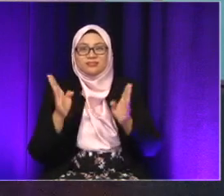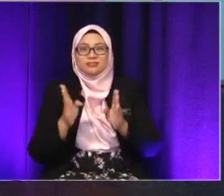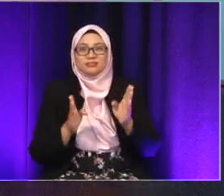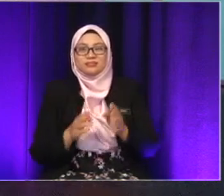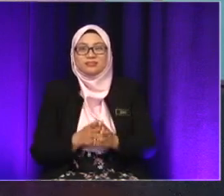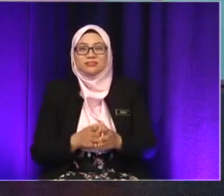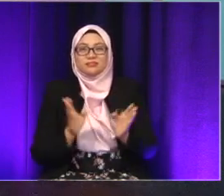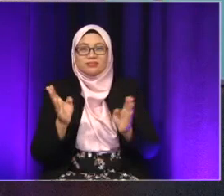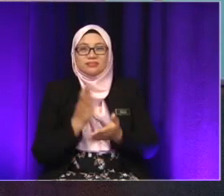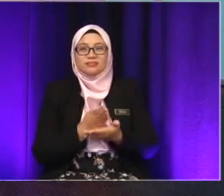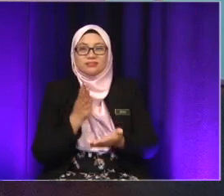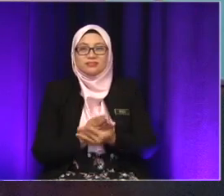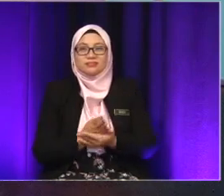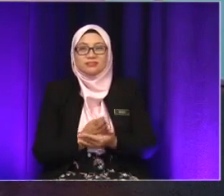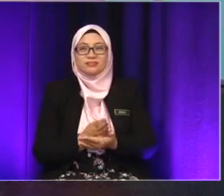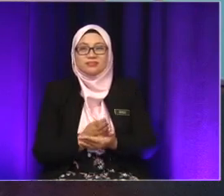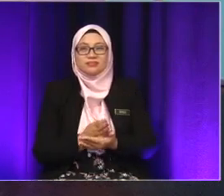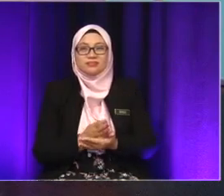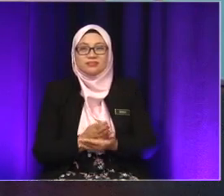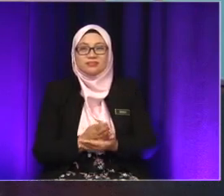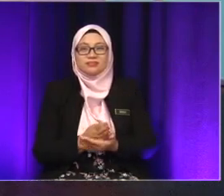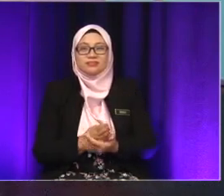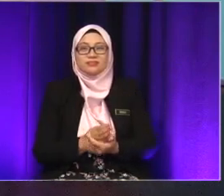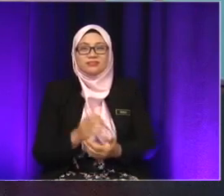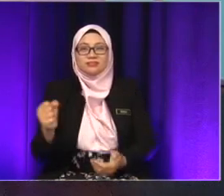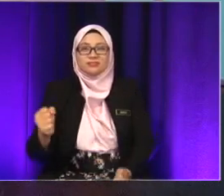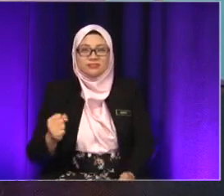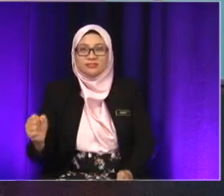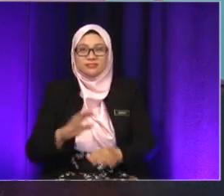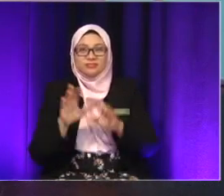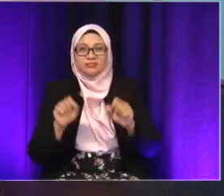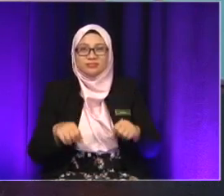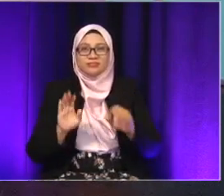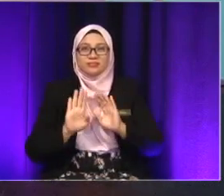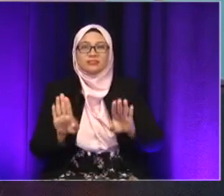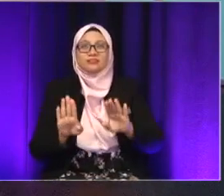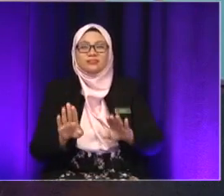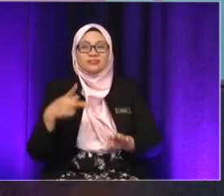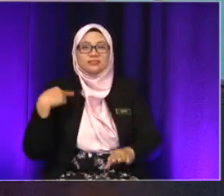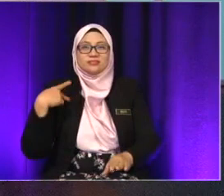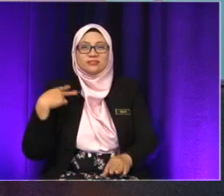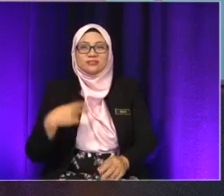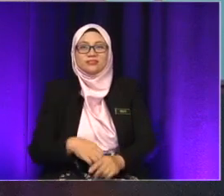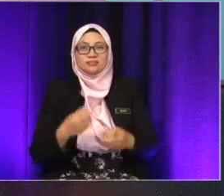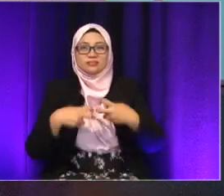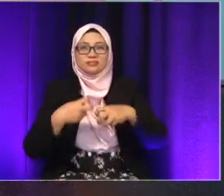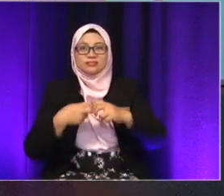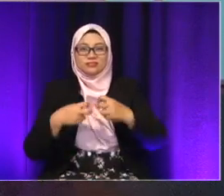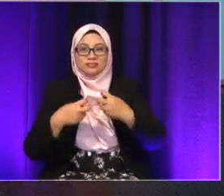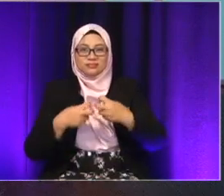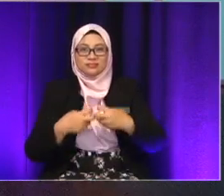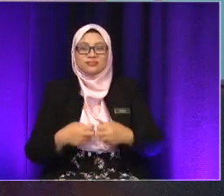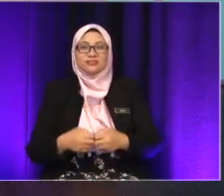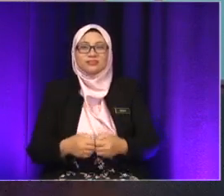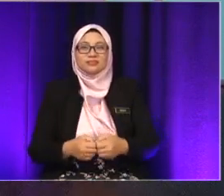henti-hentian kan. Tak boleh masuk lagi, dia tenang kaki. Itu masalah, masalah besar tu. Okey, kemudian butang tekan je butang.